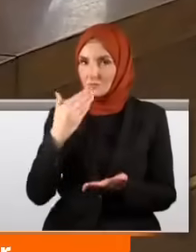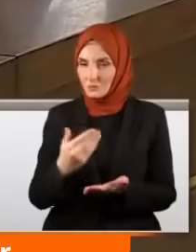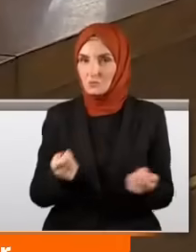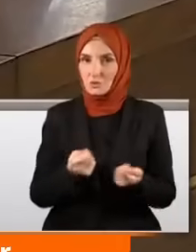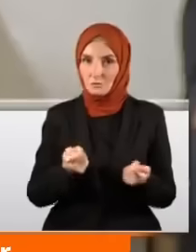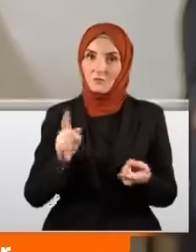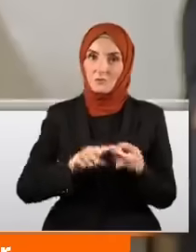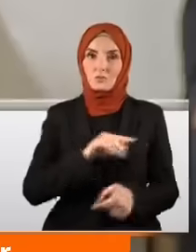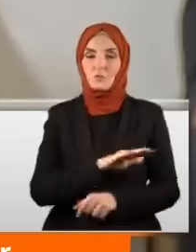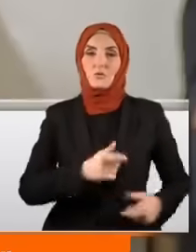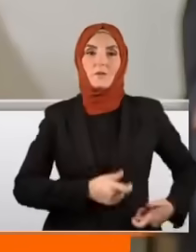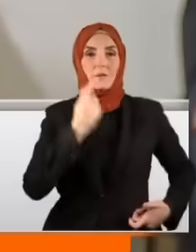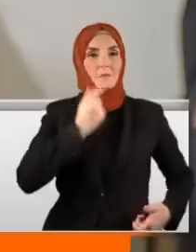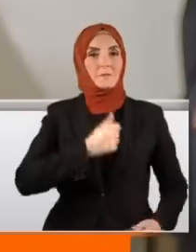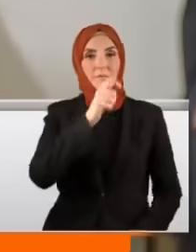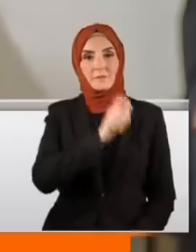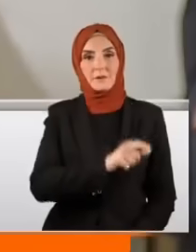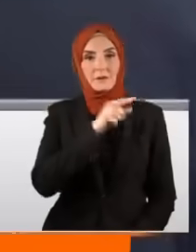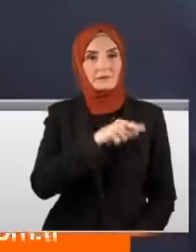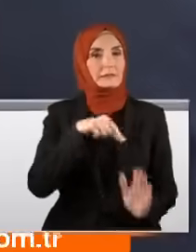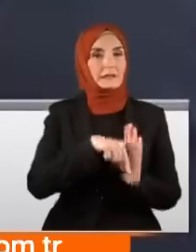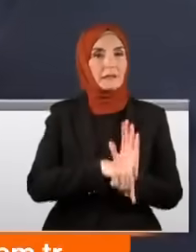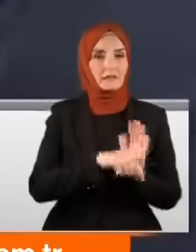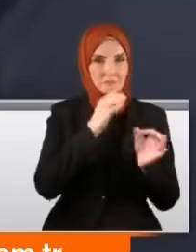Güvenlik Bakanı Vedat ışıkkan ayrıntıları